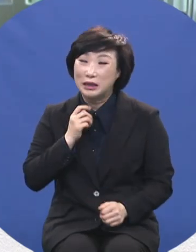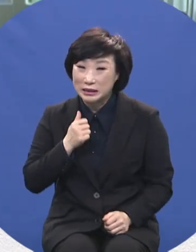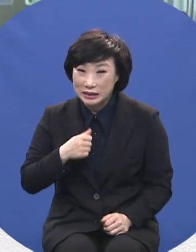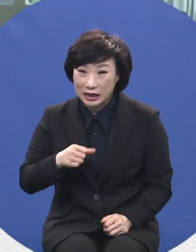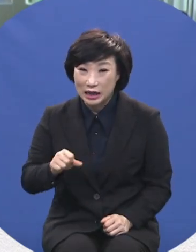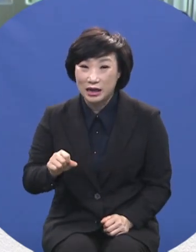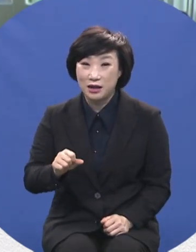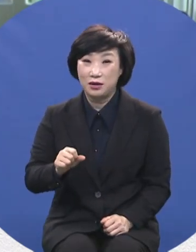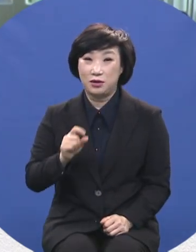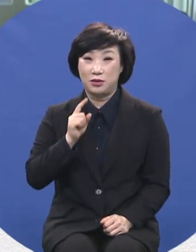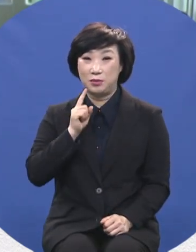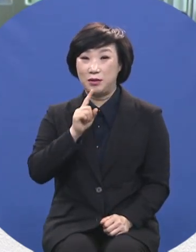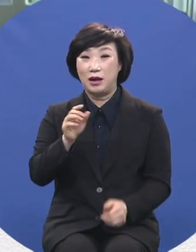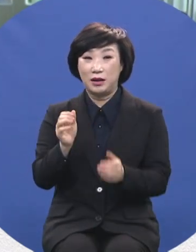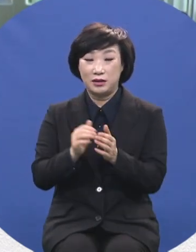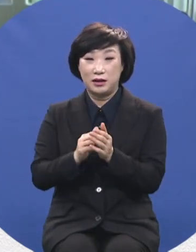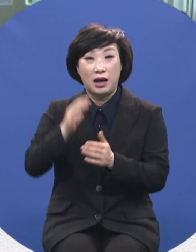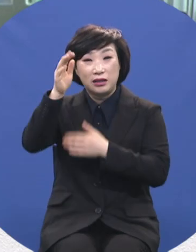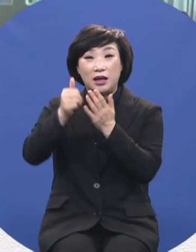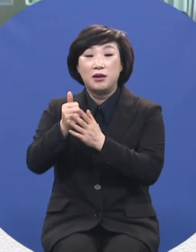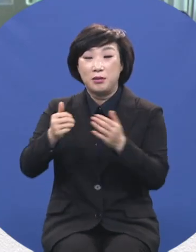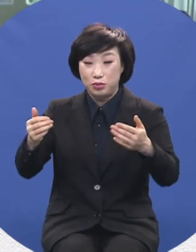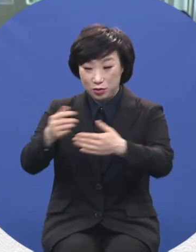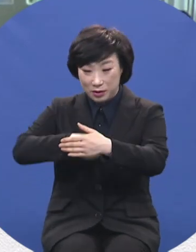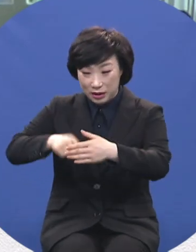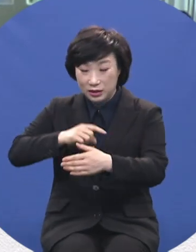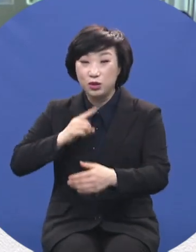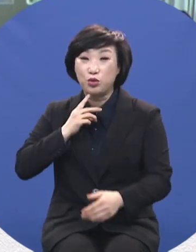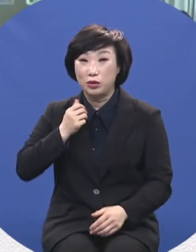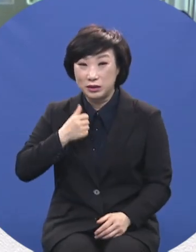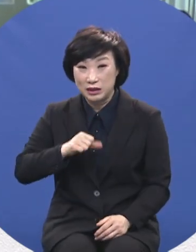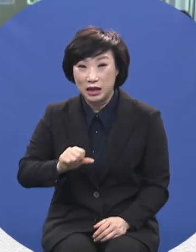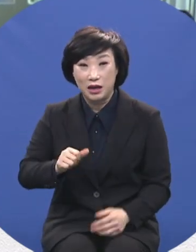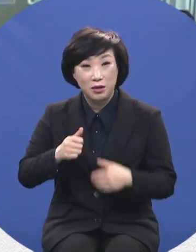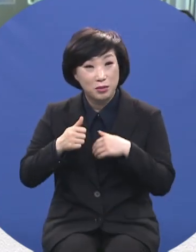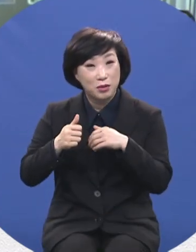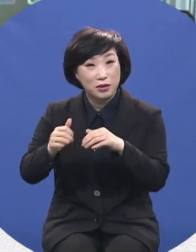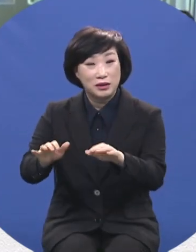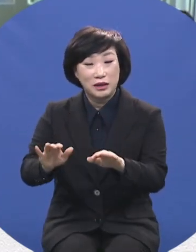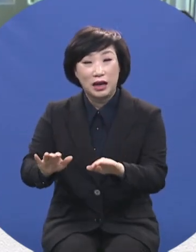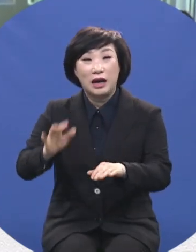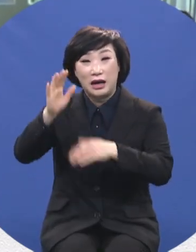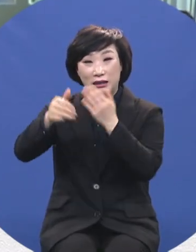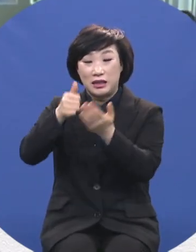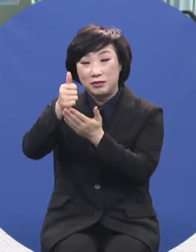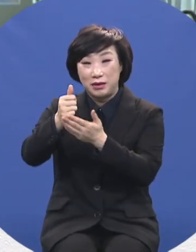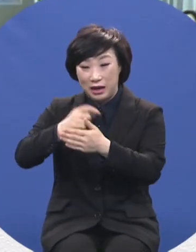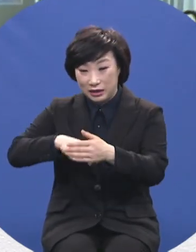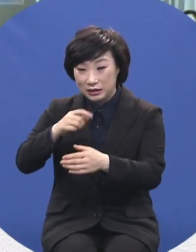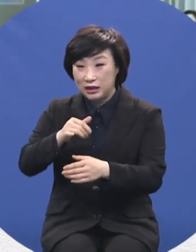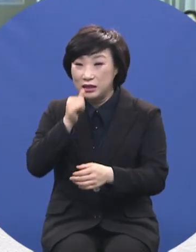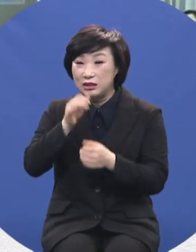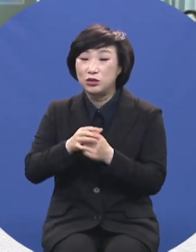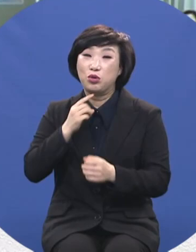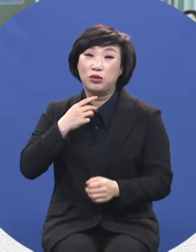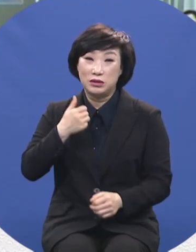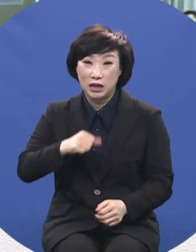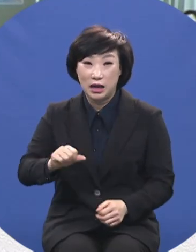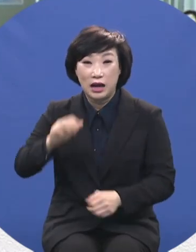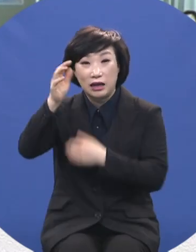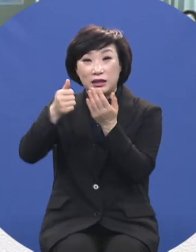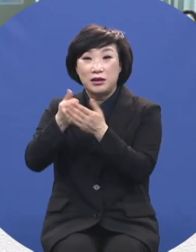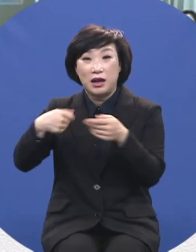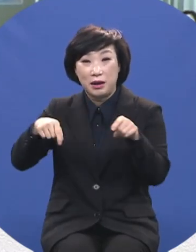독생자, 자기 품속에 있는 독생자, 자기 안에 있는 독생자, 함께